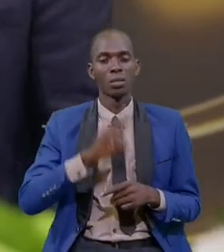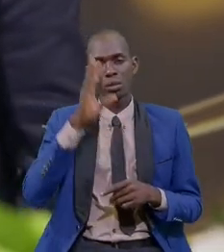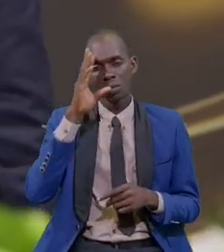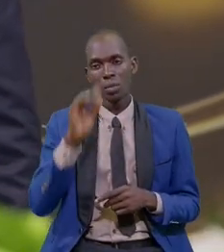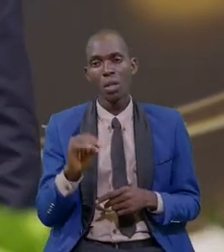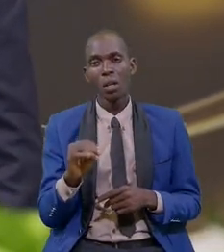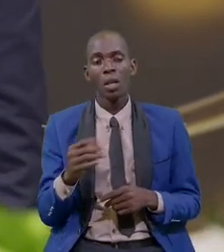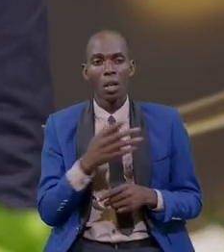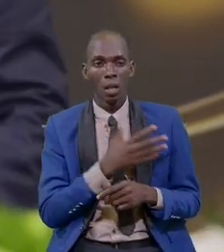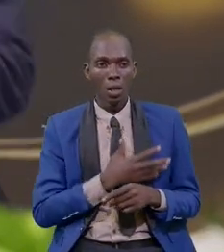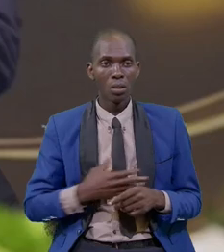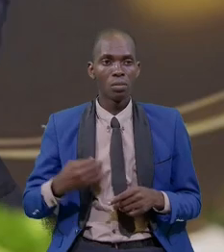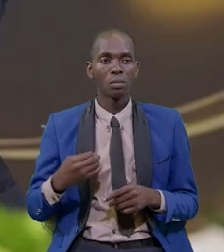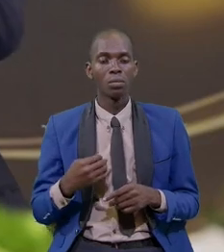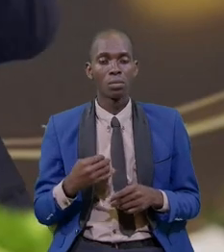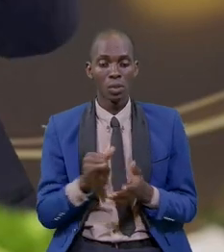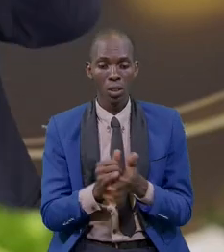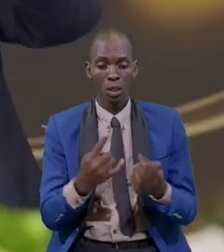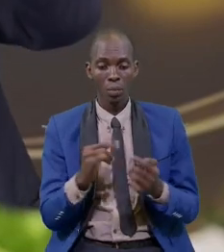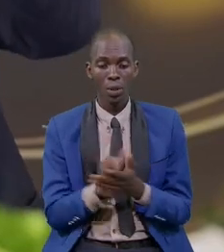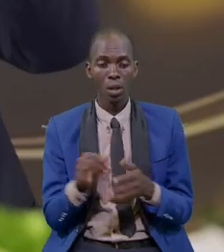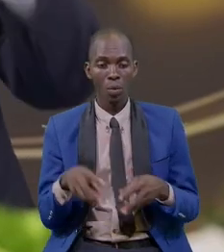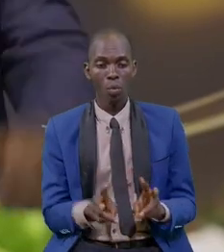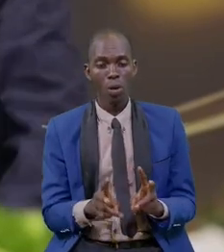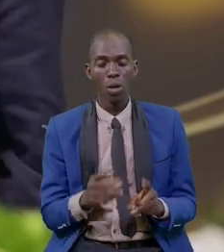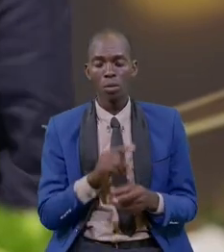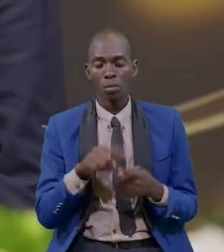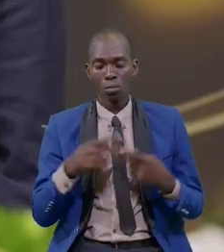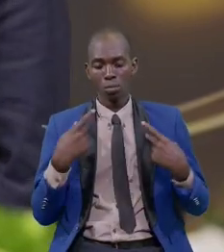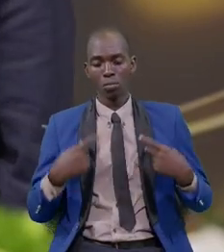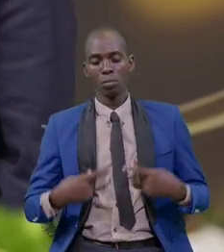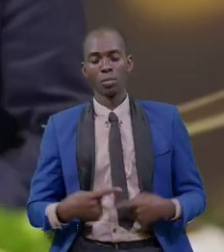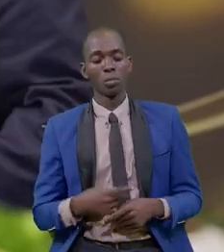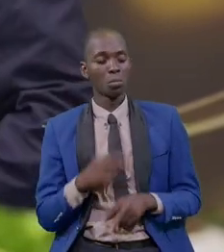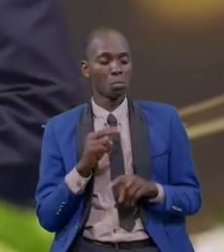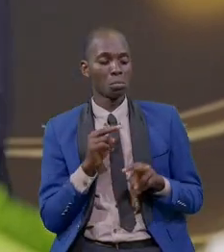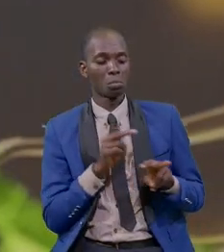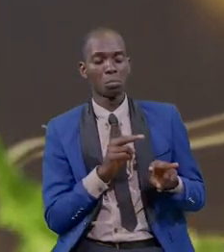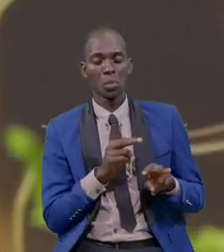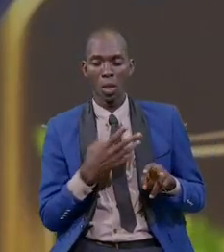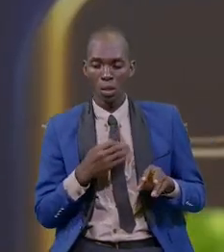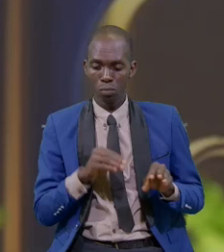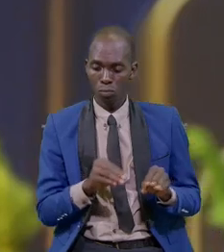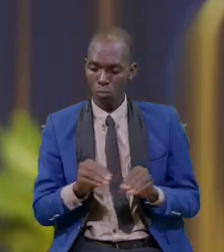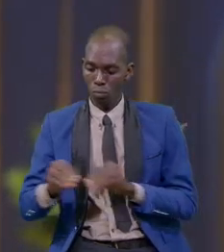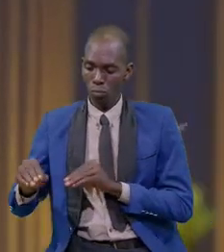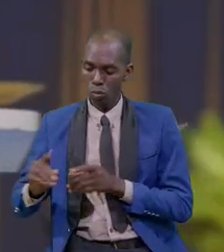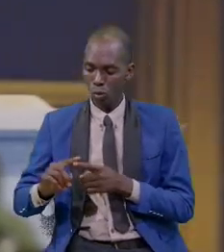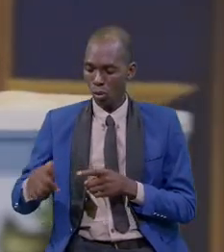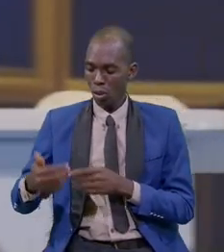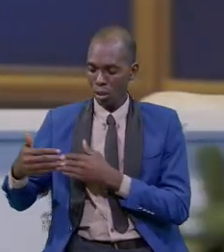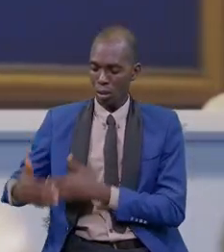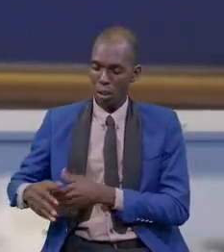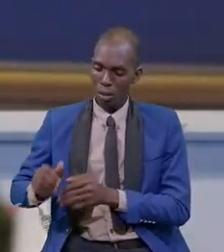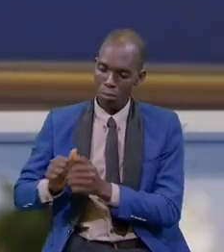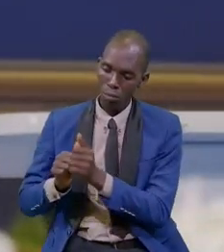sacrificateur qui passait par là, par le même chemin, ayant vu cet homme, passa outre. Il a laissé passer. Voilà des